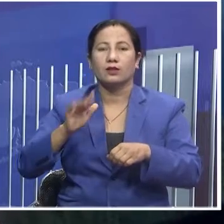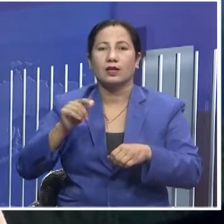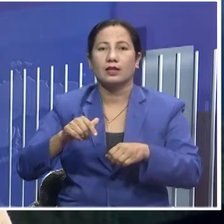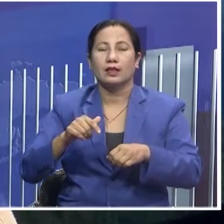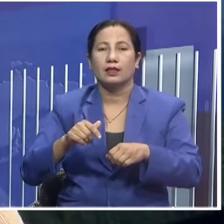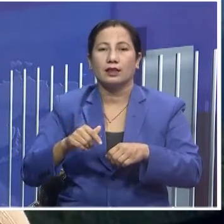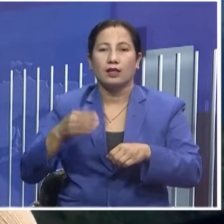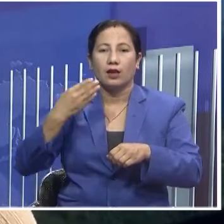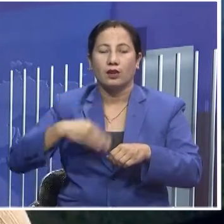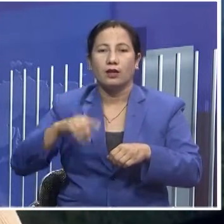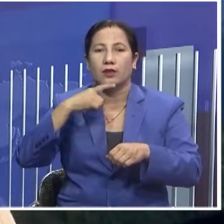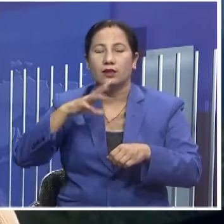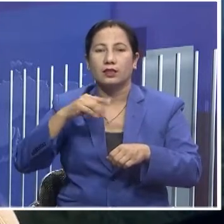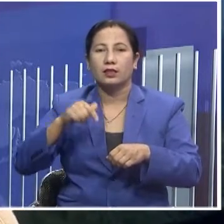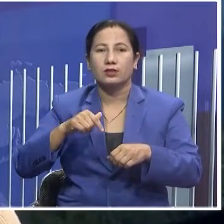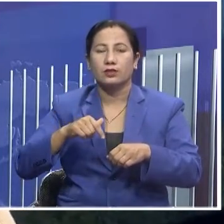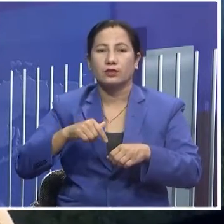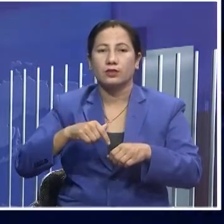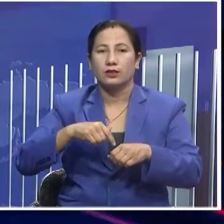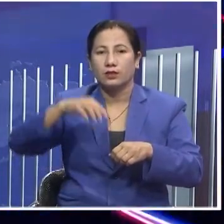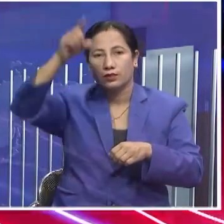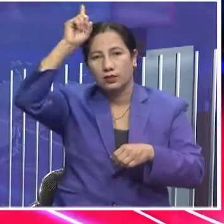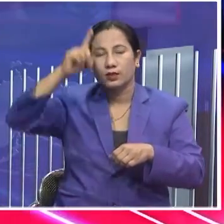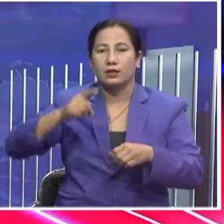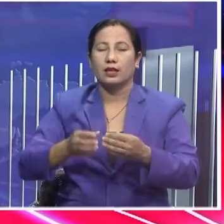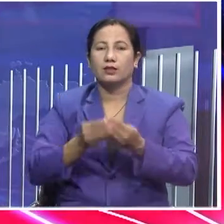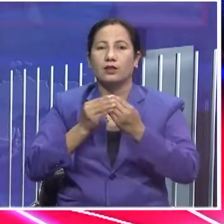यस्ता कल्चरहरूलाई चाहिँ जोगाउनु आवश्यक छ।